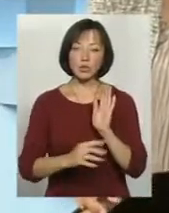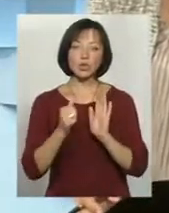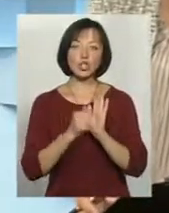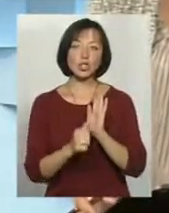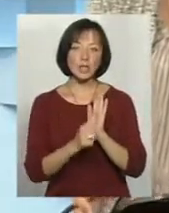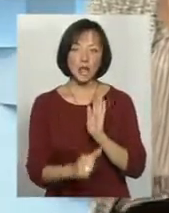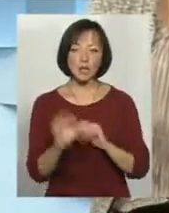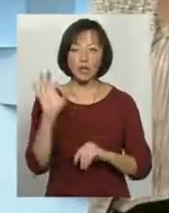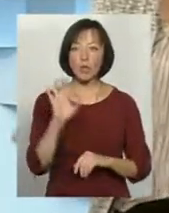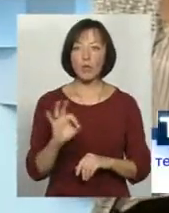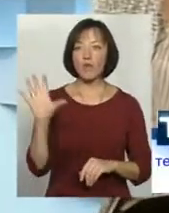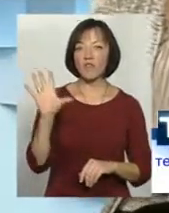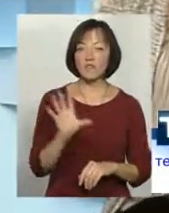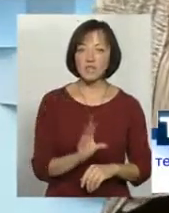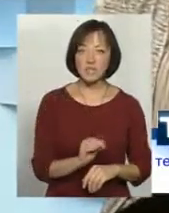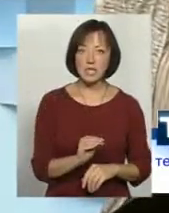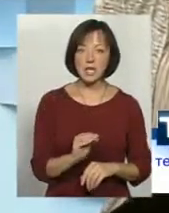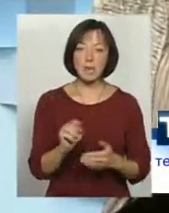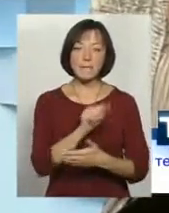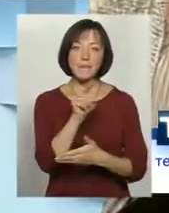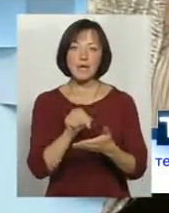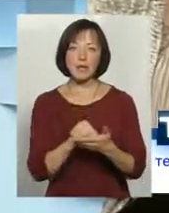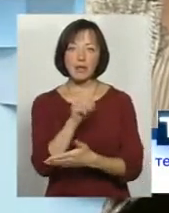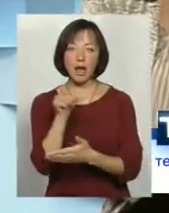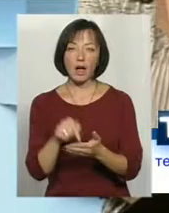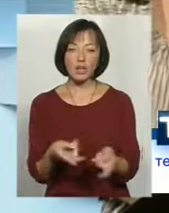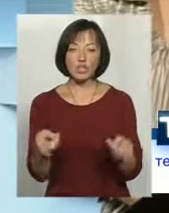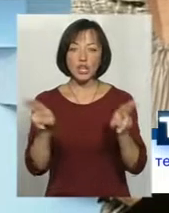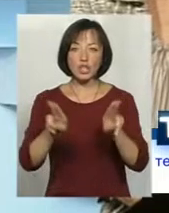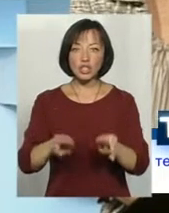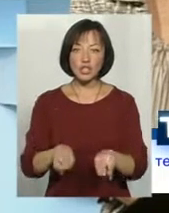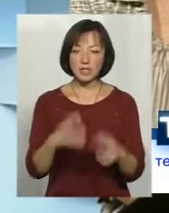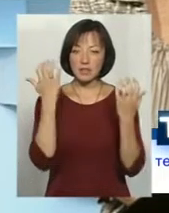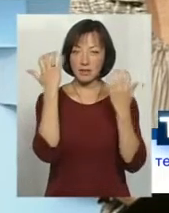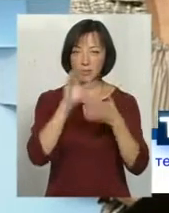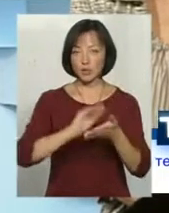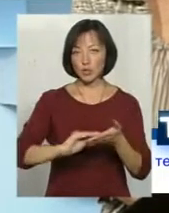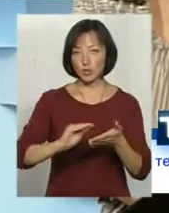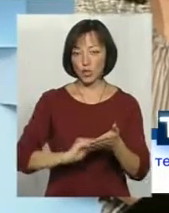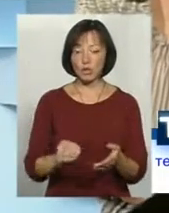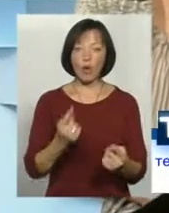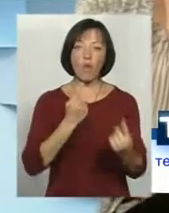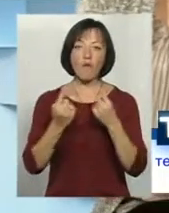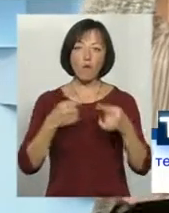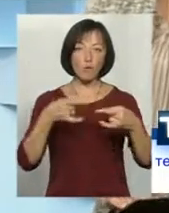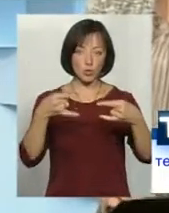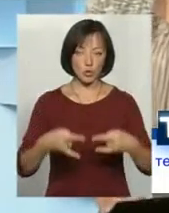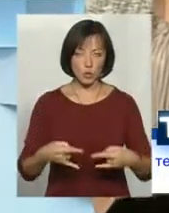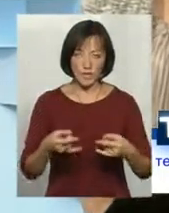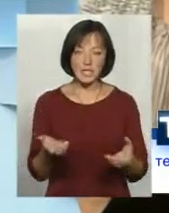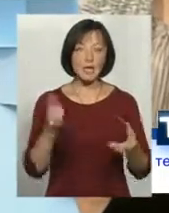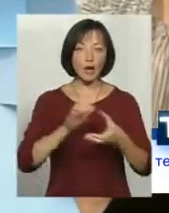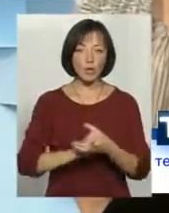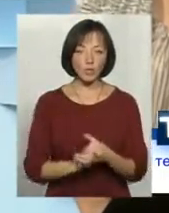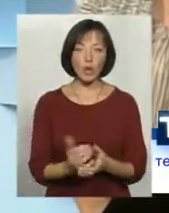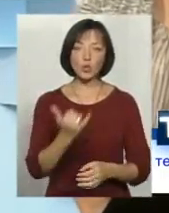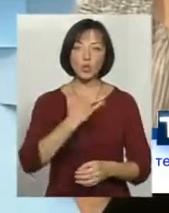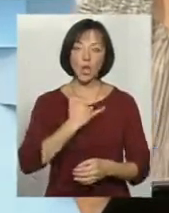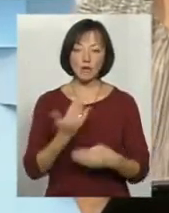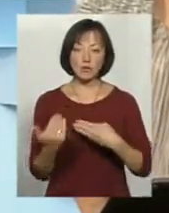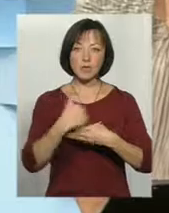61-90-60. А про всі ті питання, які залишилися за лаштунками сюжету, сьогодні говоримо у студії. Отже, знайомтеся. До нас